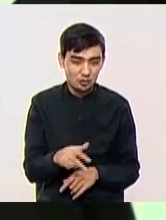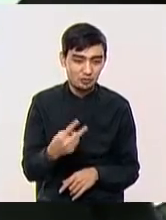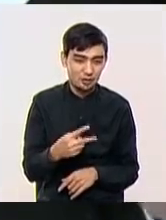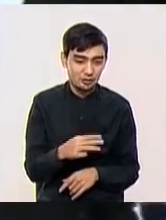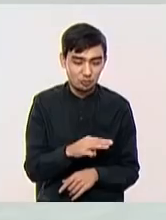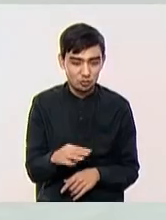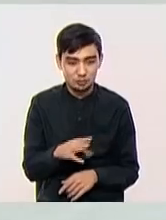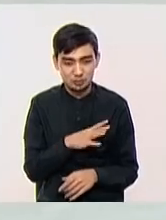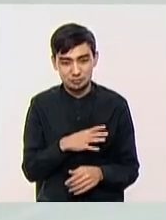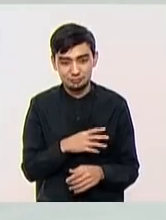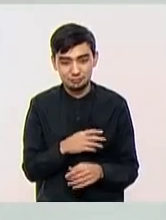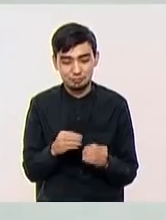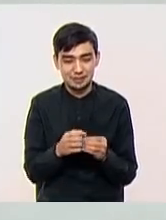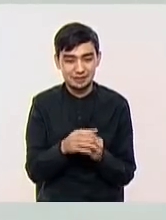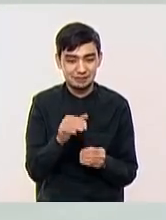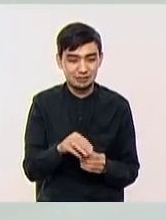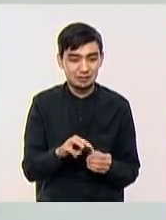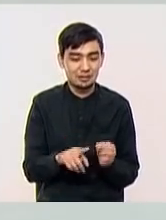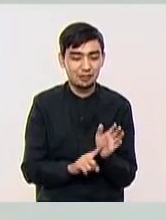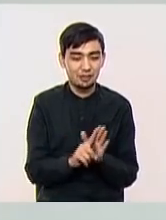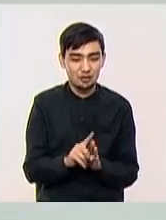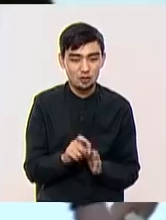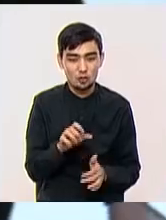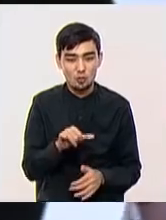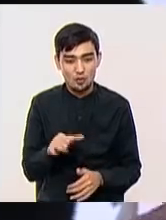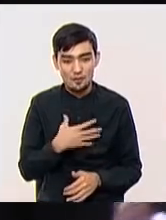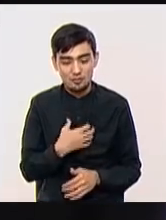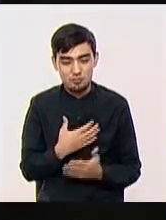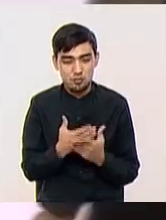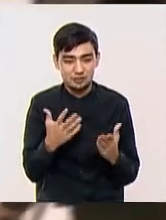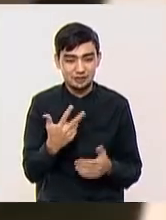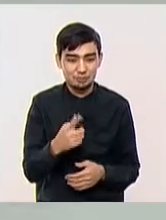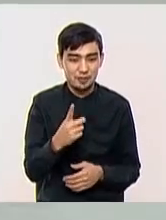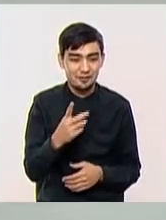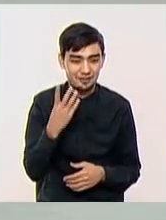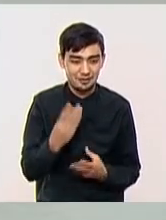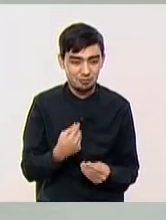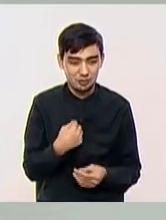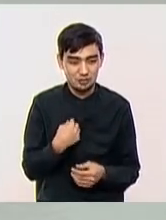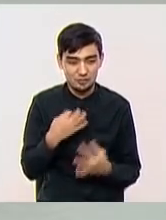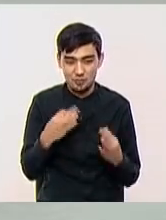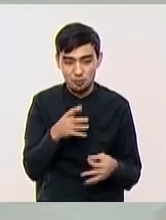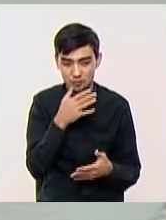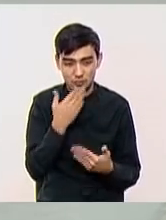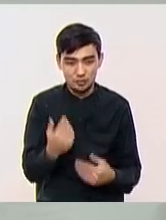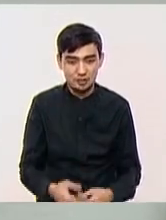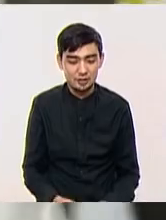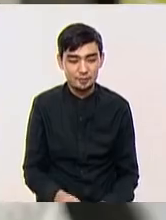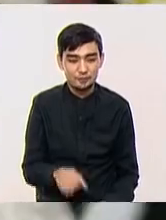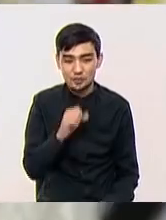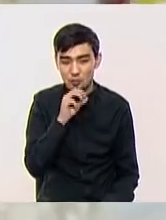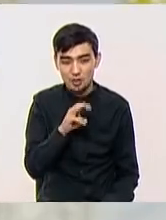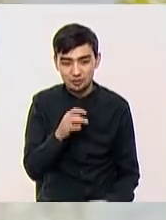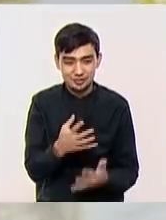солай, 15 мың теңгеден басталады барлығы. Сенбі жексенбі күні заказдар көп. 31-і босамаймыз. Аяз Ата қызметін ұсынушылар барлық